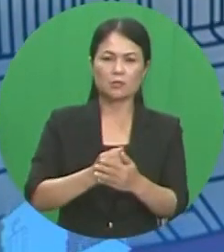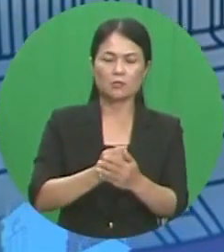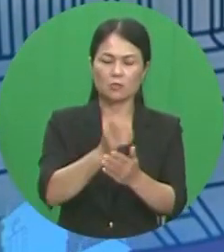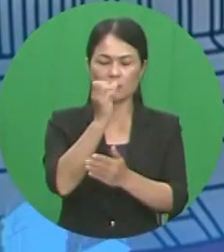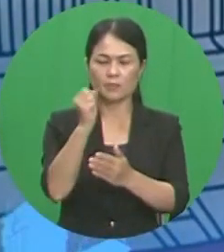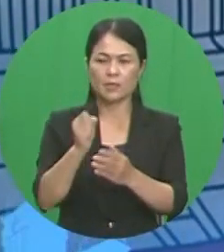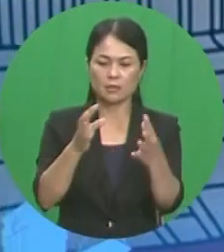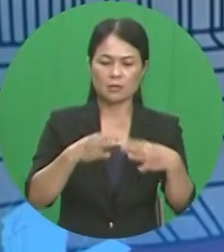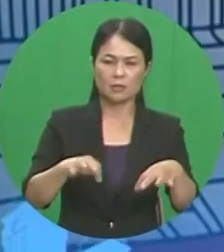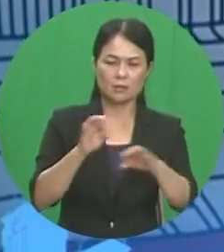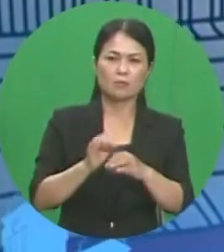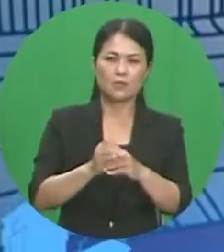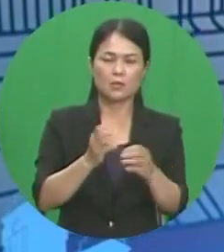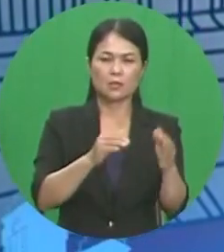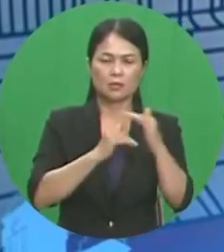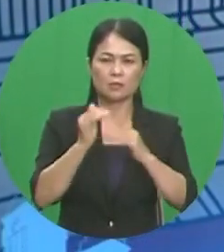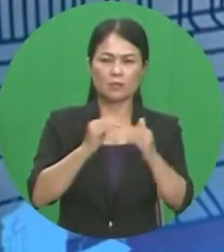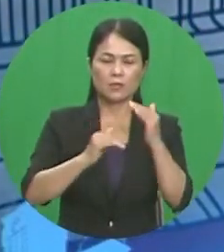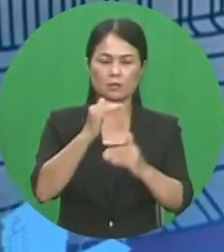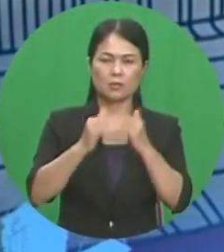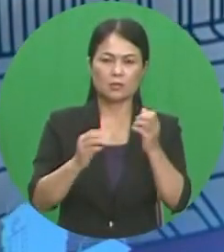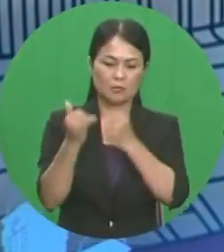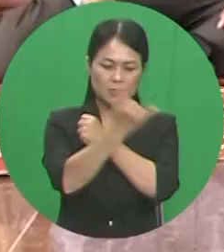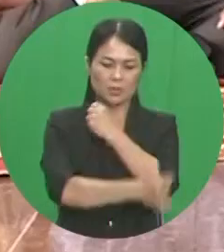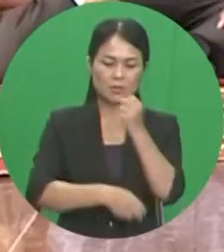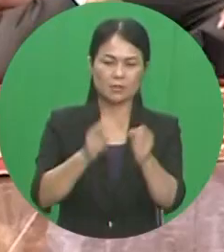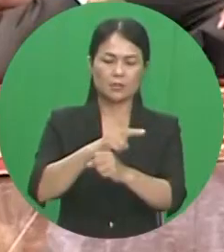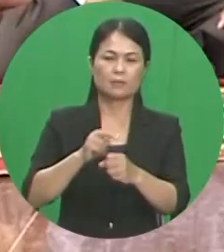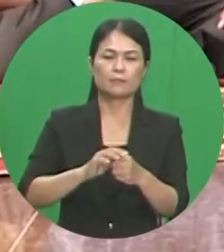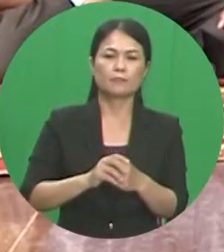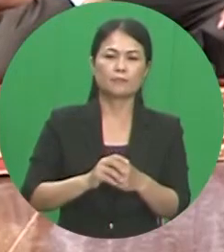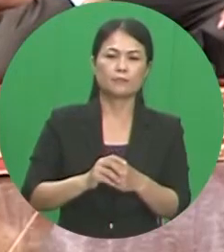រទ្រូងដ៏សំខាន់នៅក្នុងការកសាងនិងអភិវឌ្ឍប្រទេសជាតិ